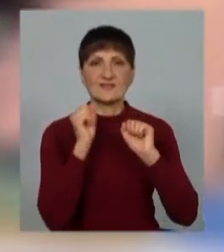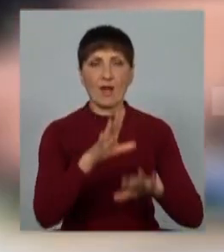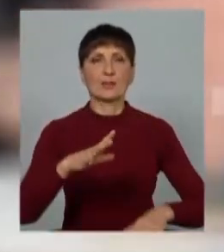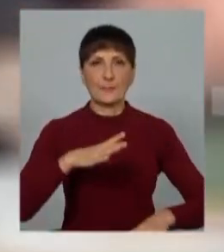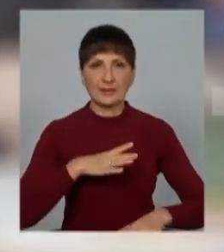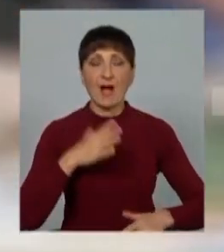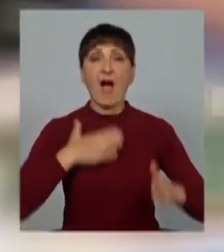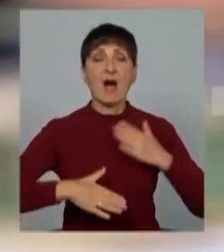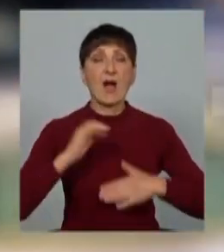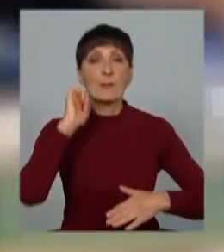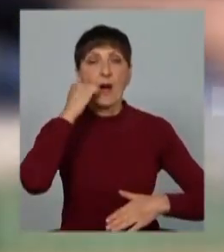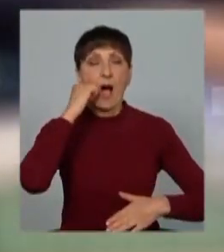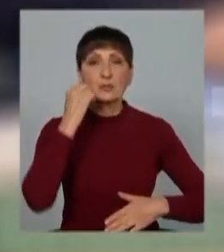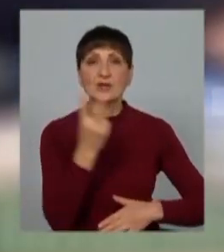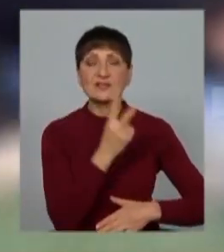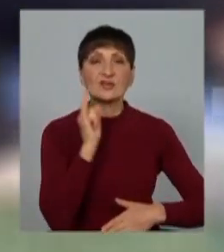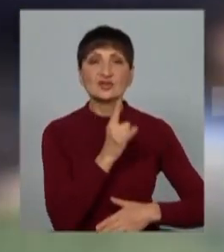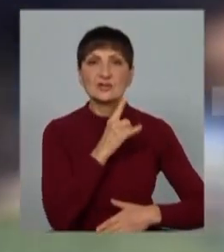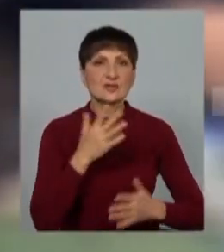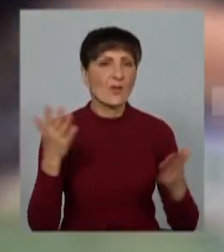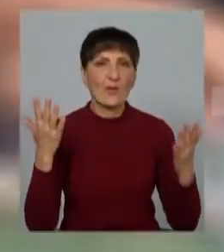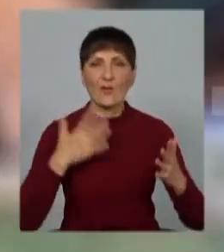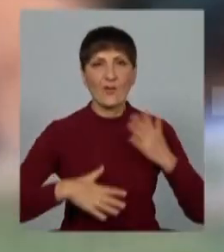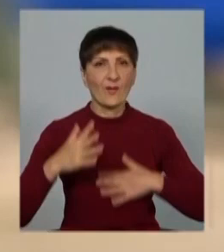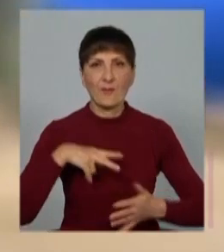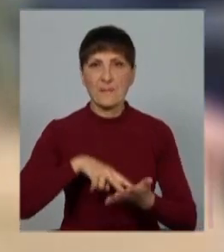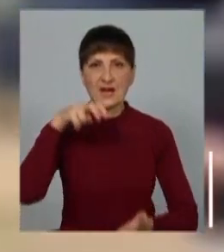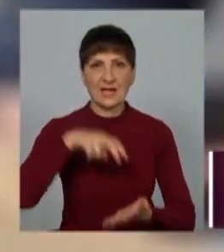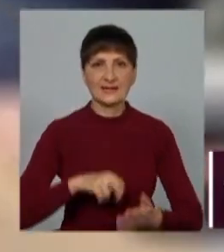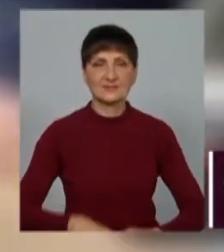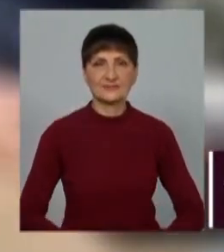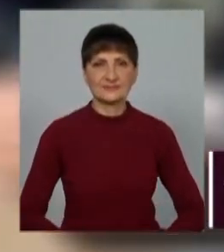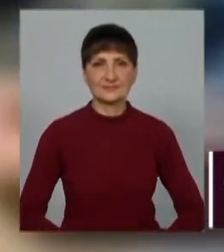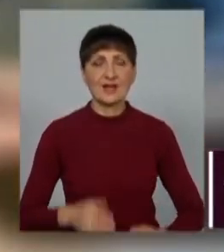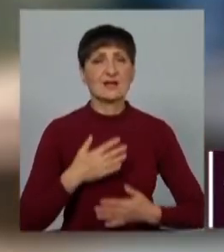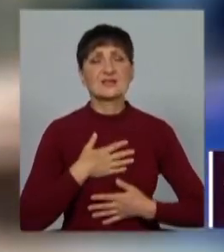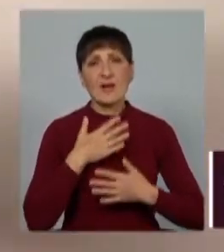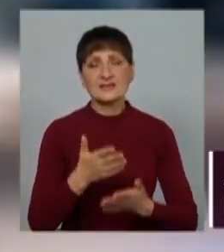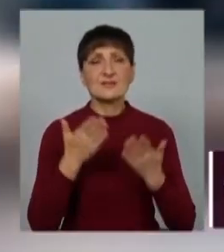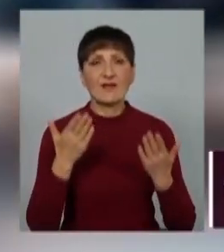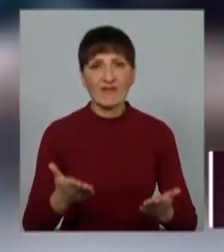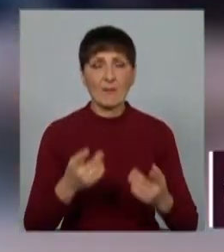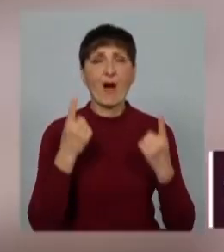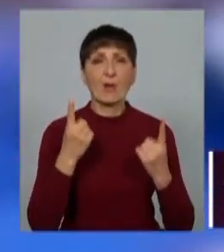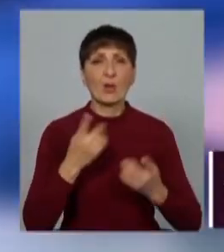ну а радости бабушек разумеется не было предела спасибо вам